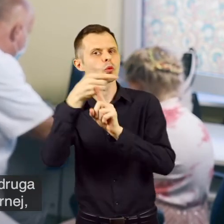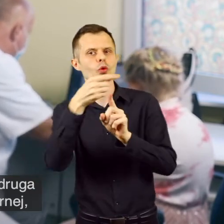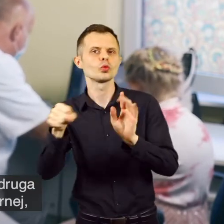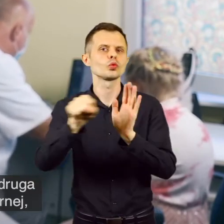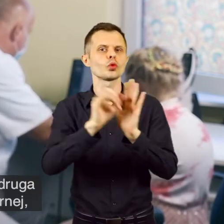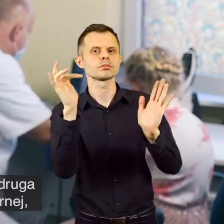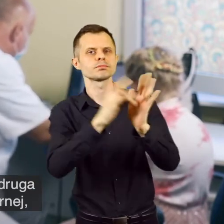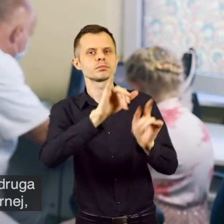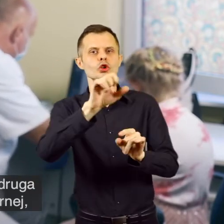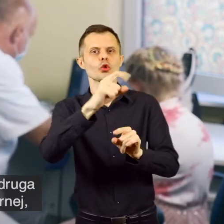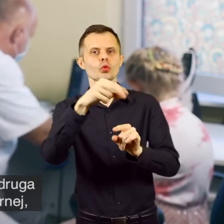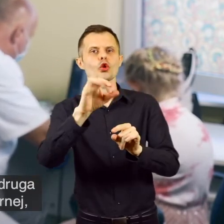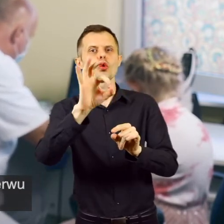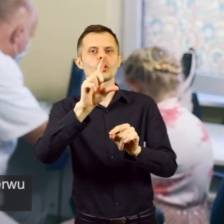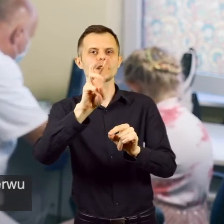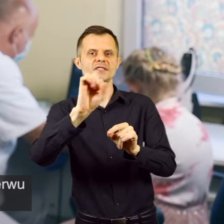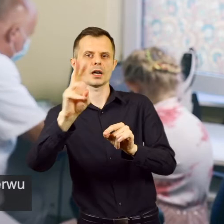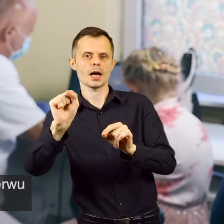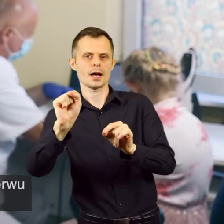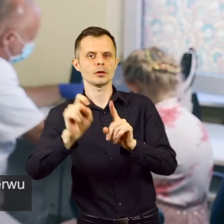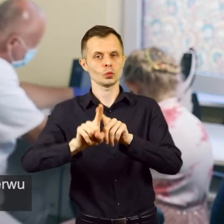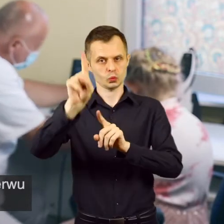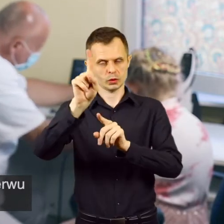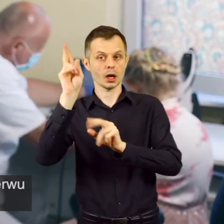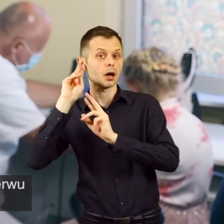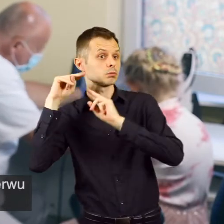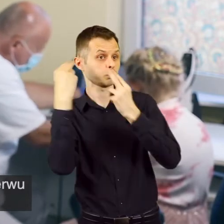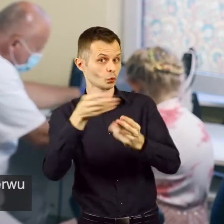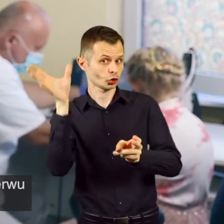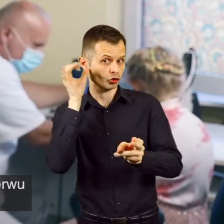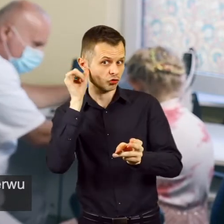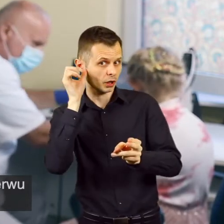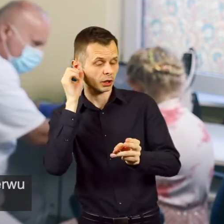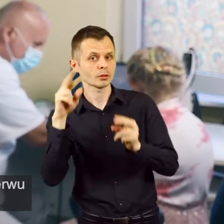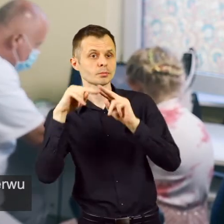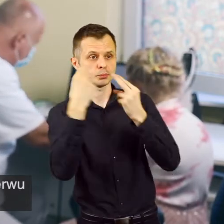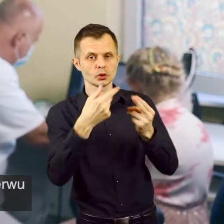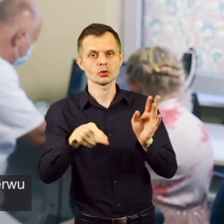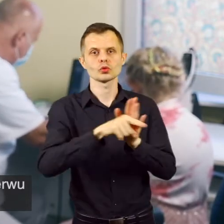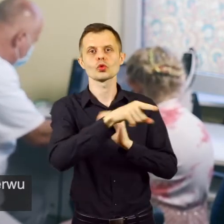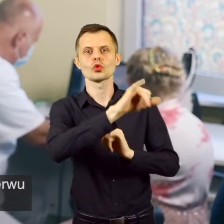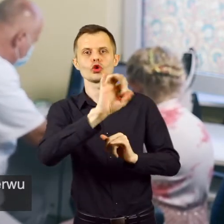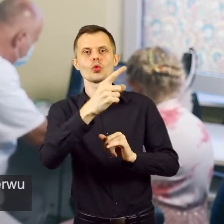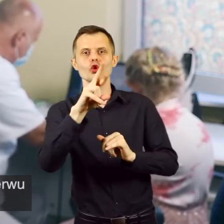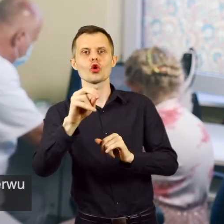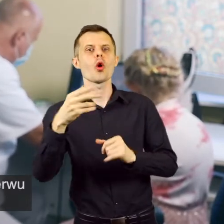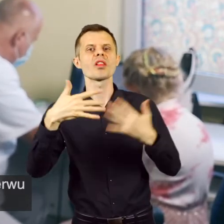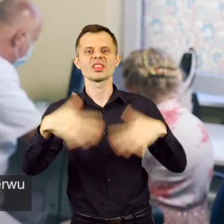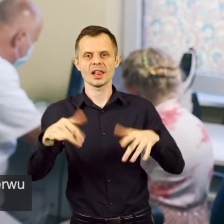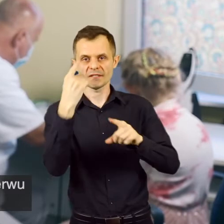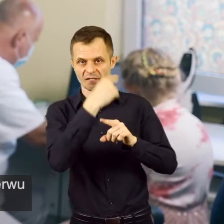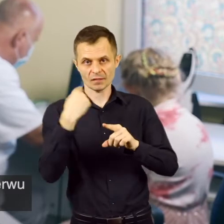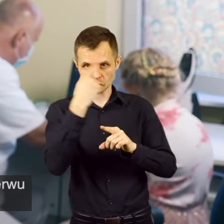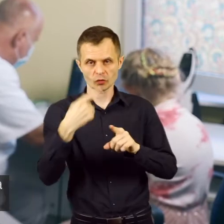słuchowej aż do jądra oliwki górnej, gdzie dochodzi do przełączenia impulsu akustycznego na jądro ruchowe